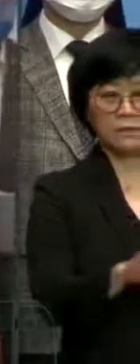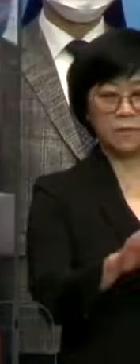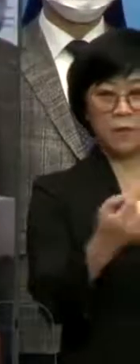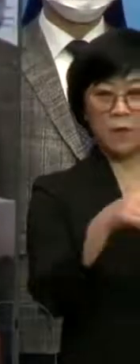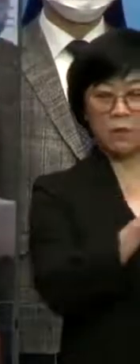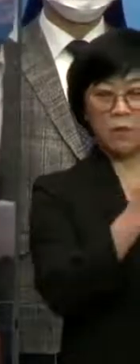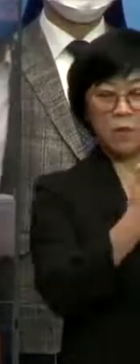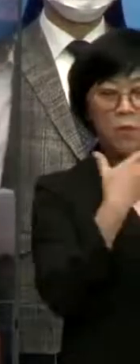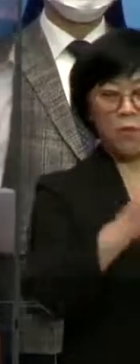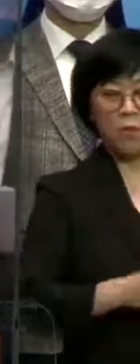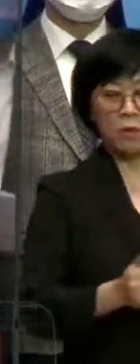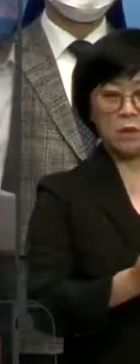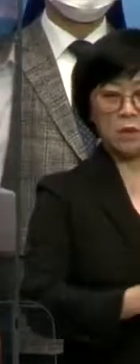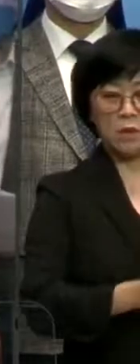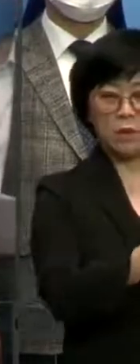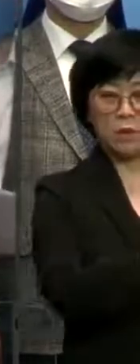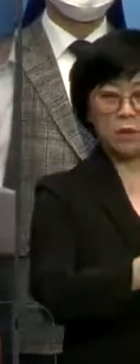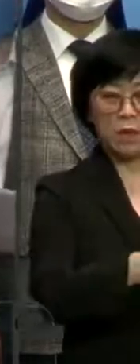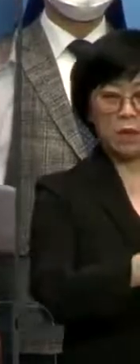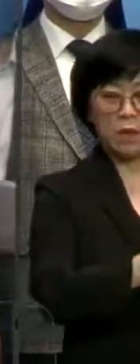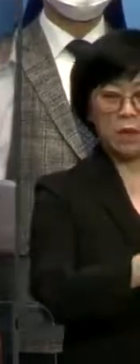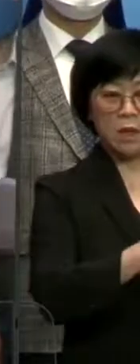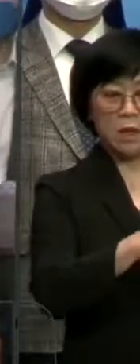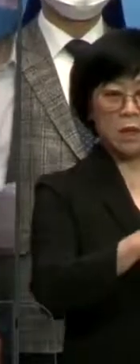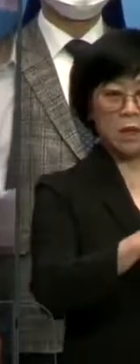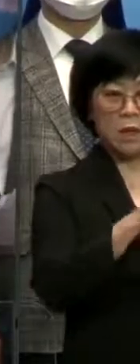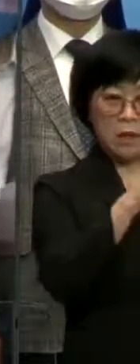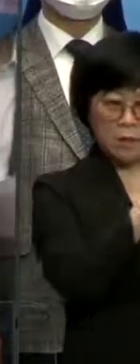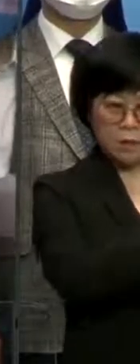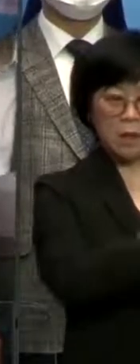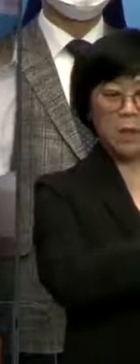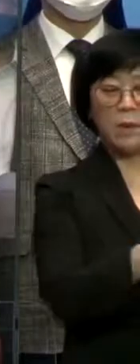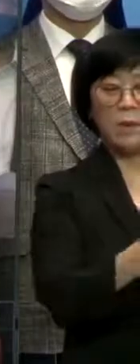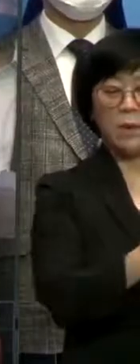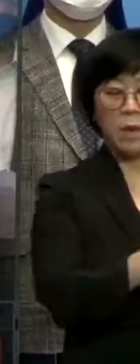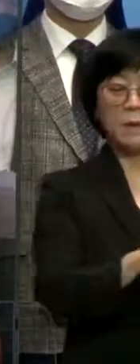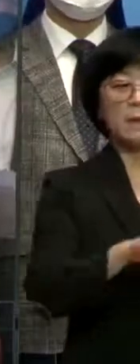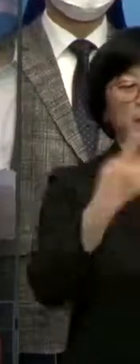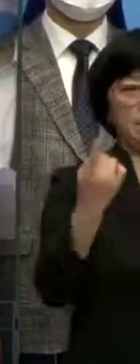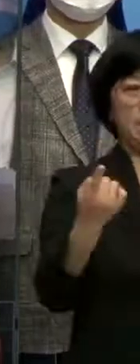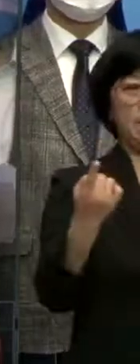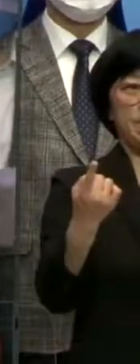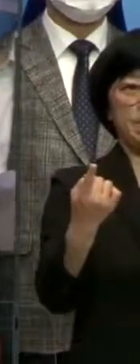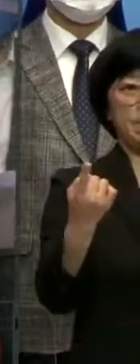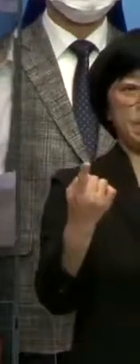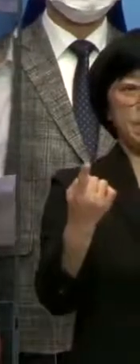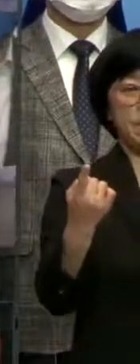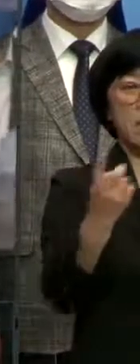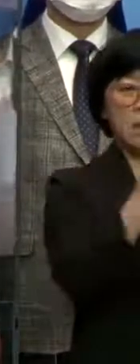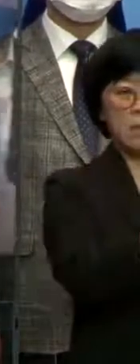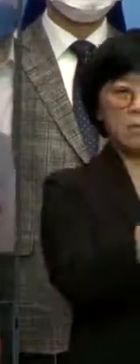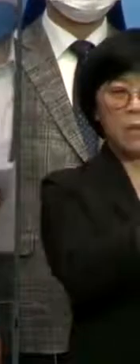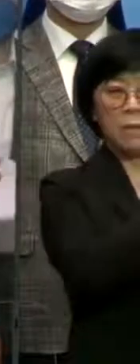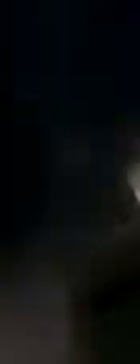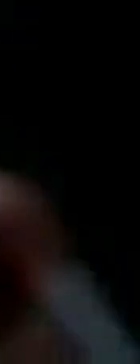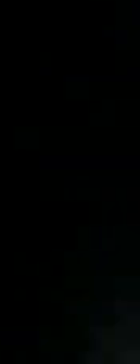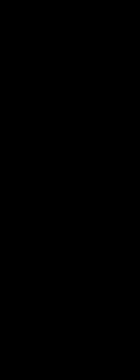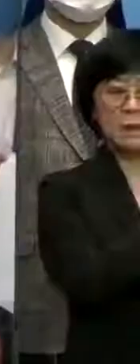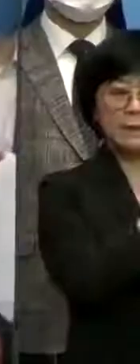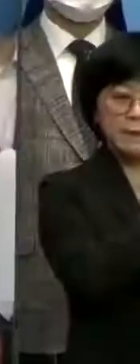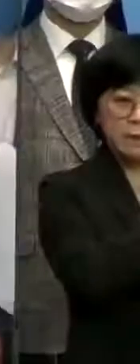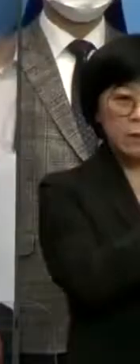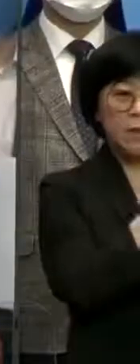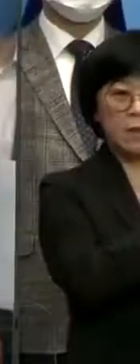더불어민주당 보건복지위원회 위원들의 입장을 발표했습니다. 이어서 이 법안을